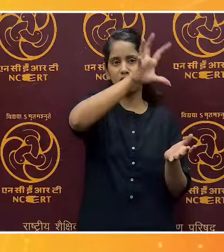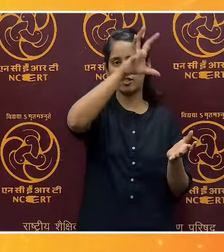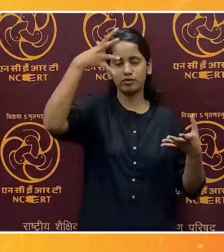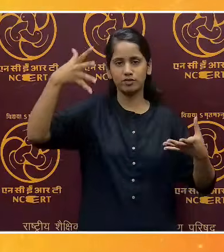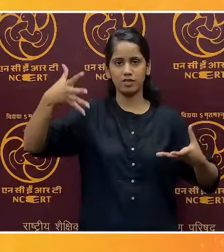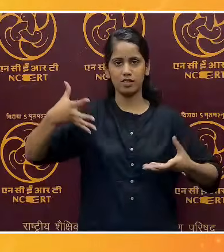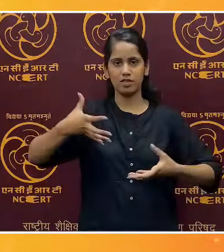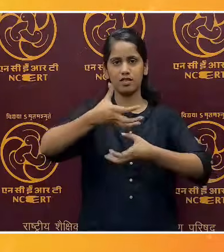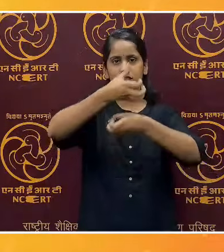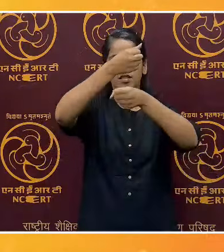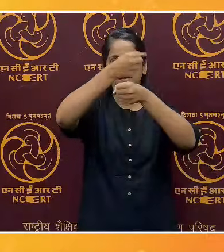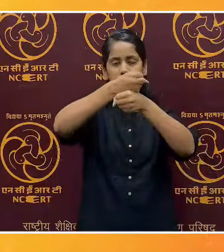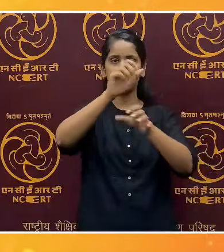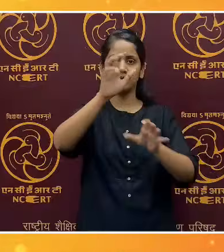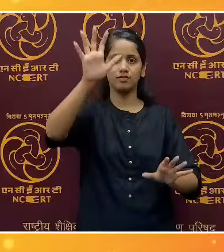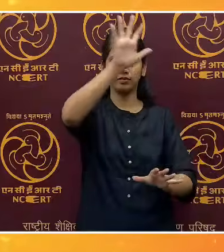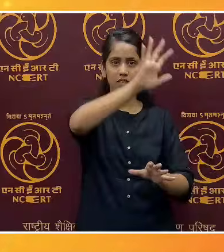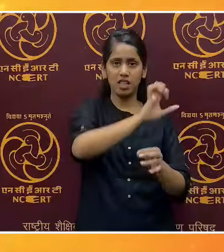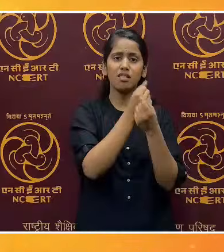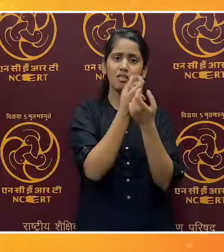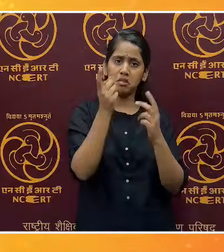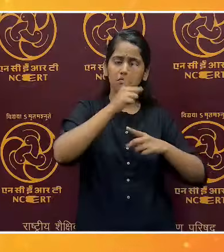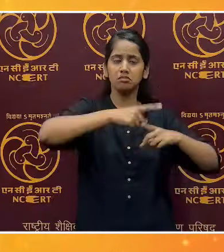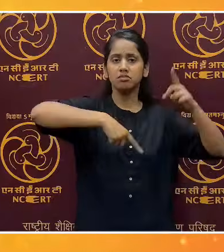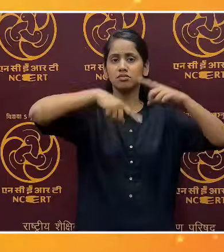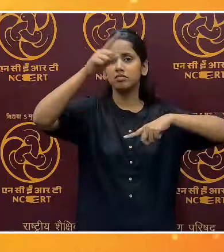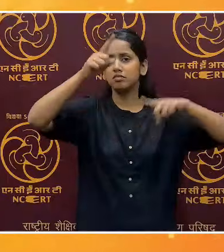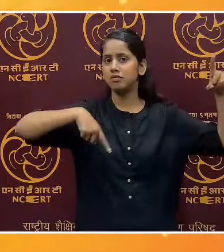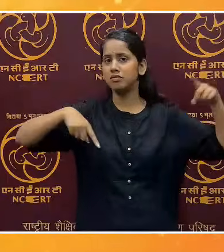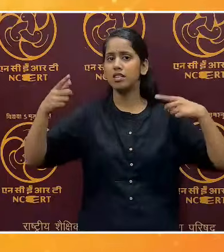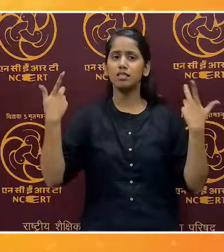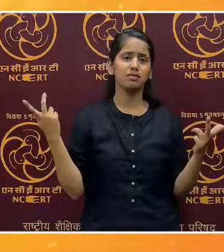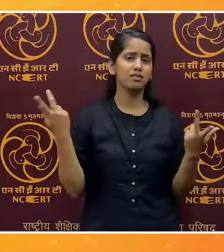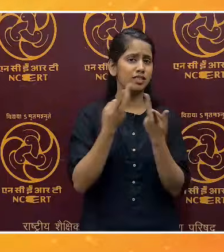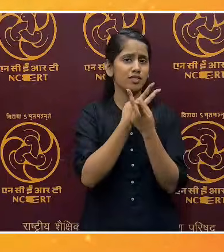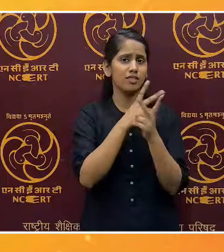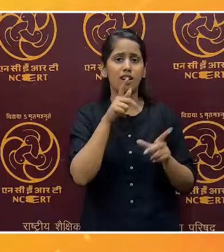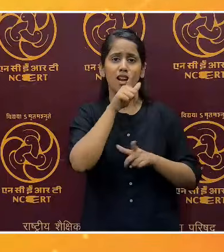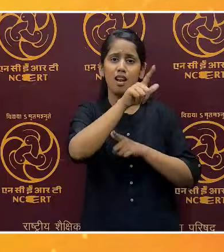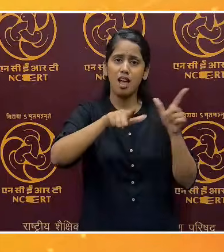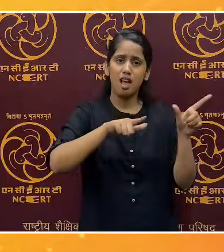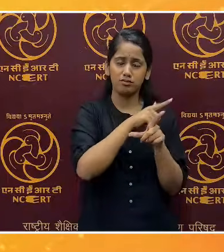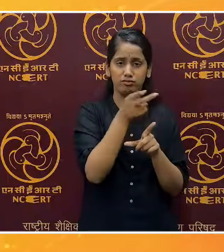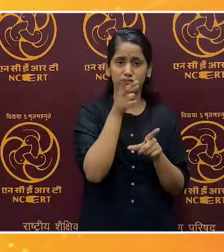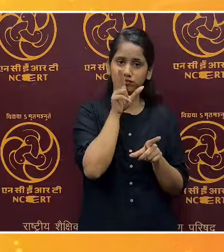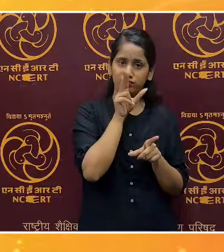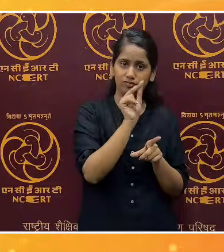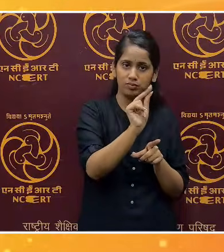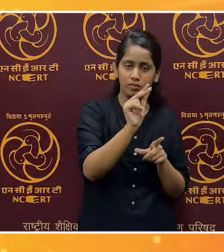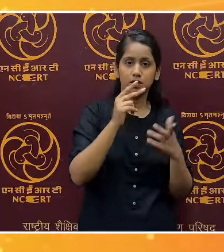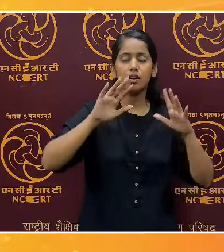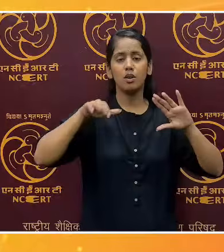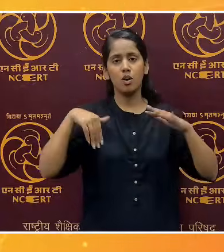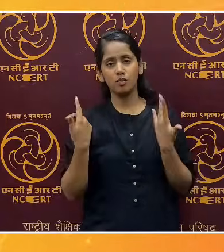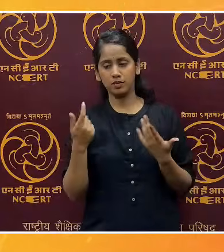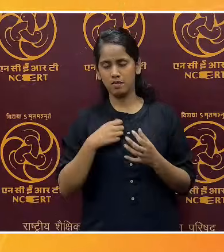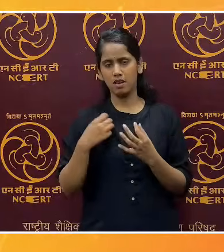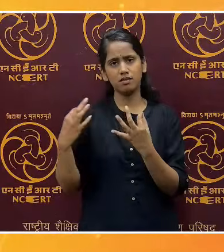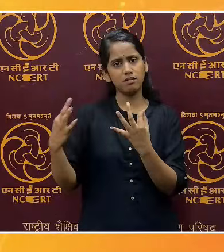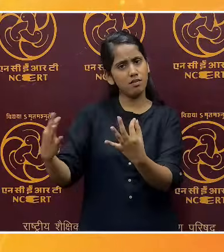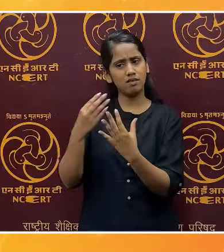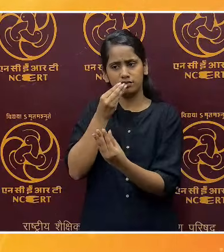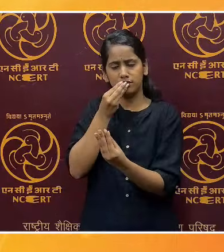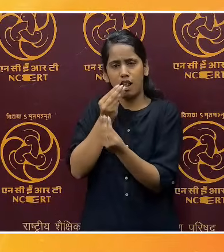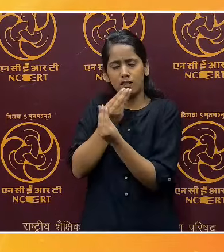यहाँ अनेक विविधताएं हैं। हम विभिन्न बोलियां, भाषाएं बोलते हैं। हमारे खान पान में